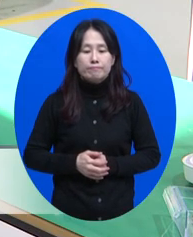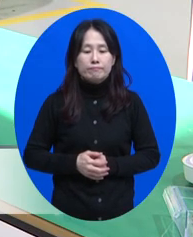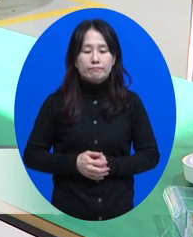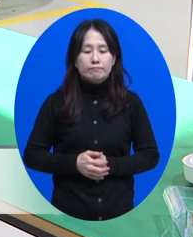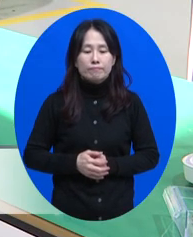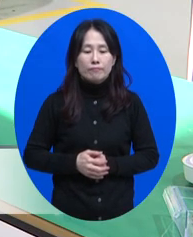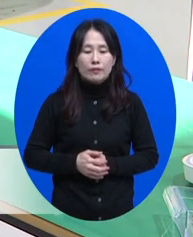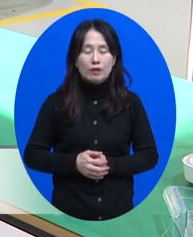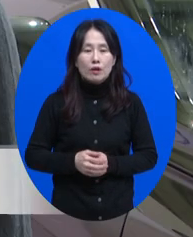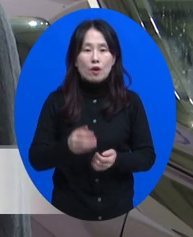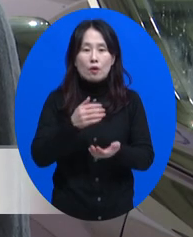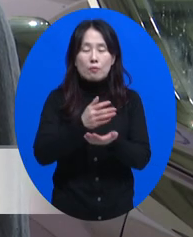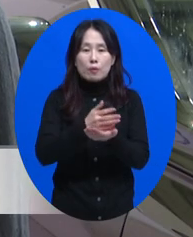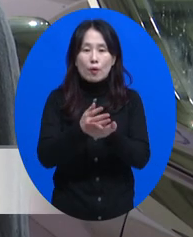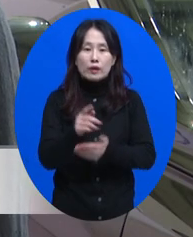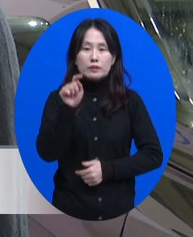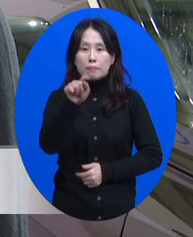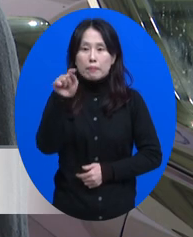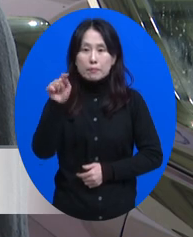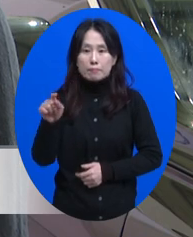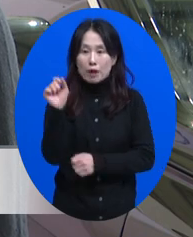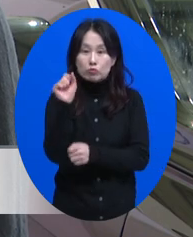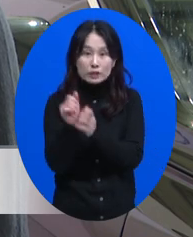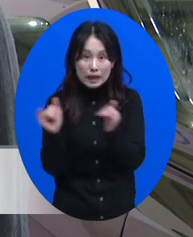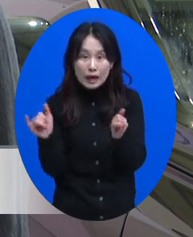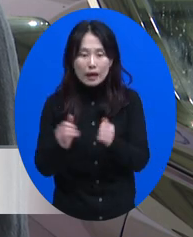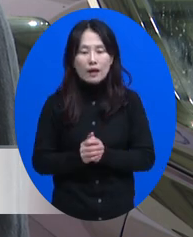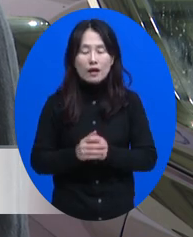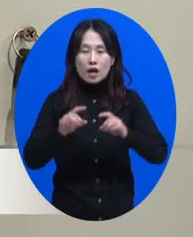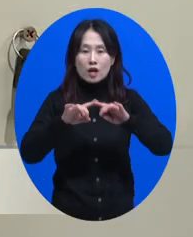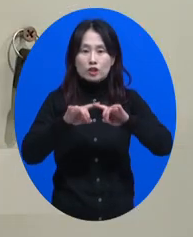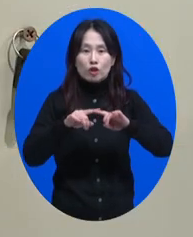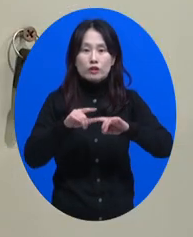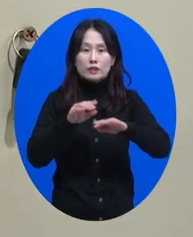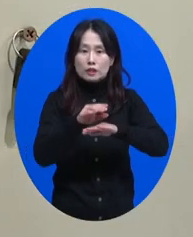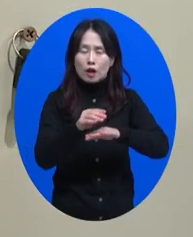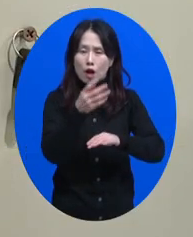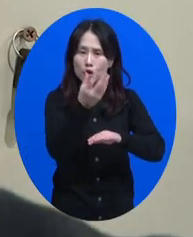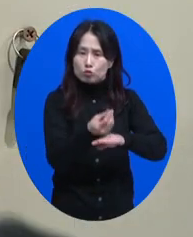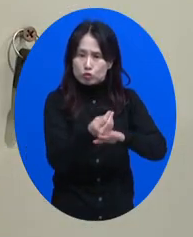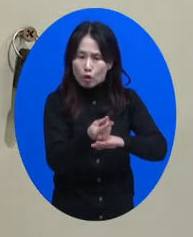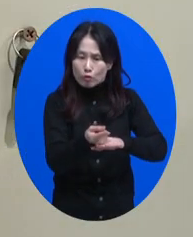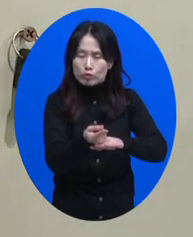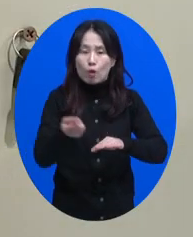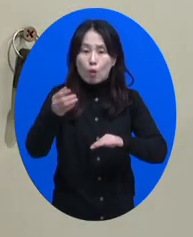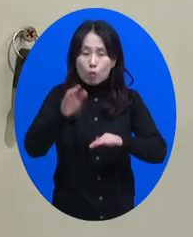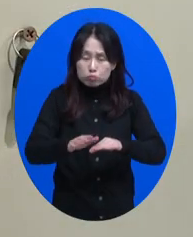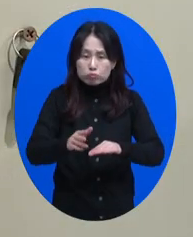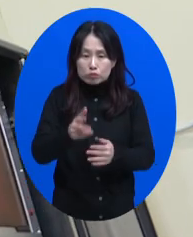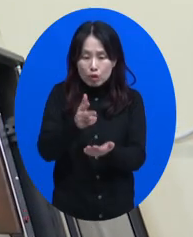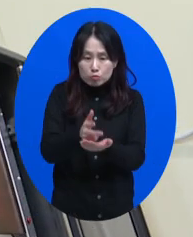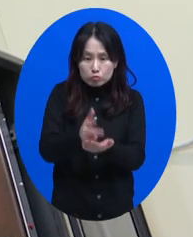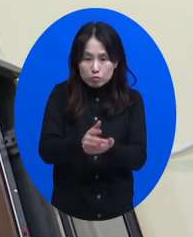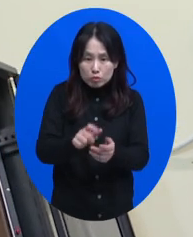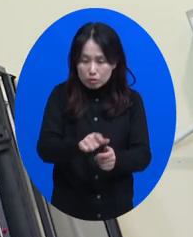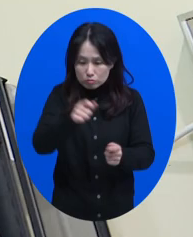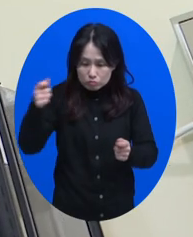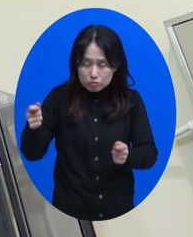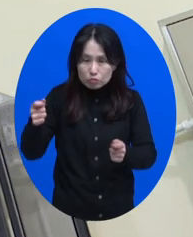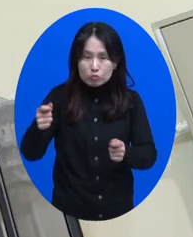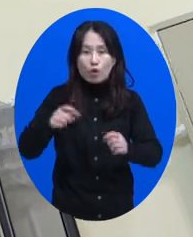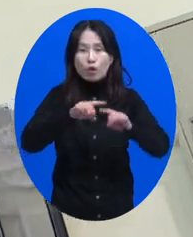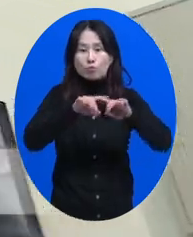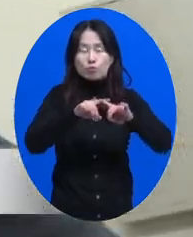키오스크에서 몇 가지 사항을 체크하는 운전자 전기차 충전을 하는 듯한데 주차 방지턱 뚜껑을 열더니 충전기를